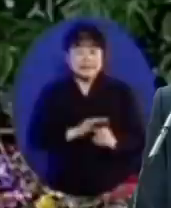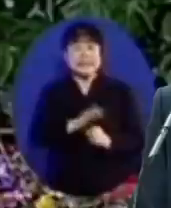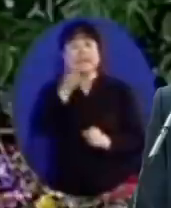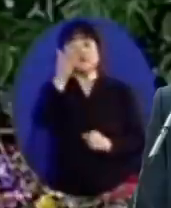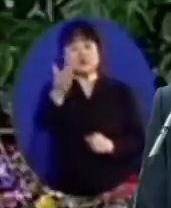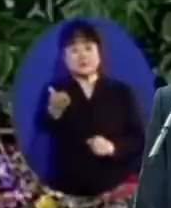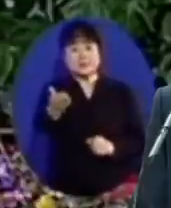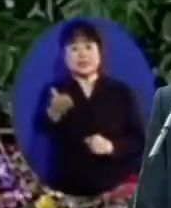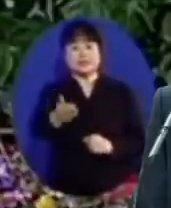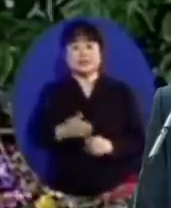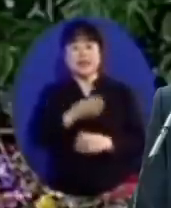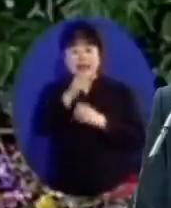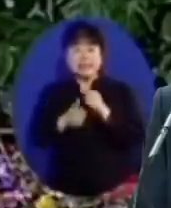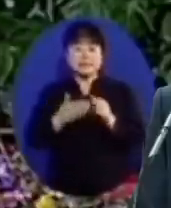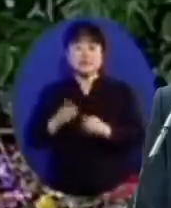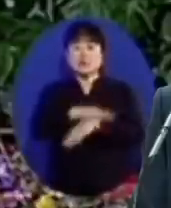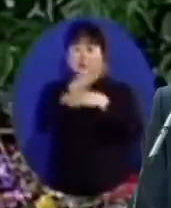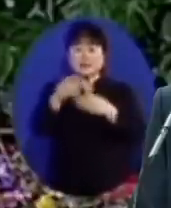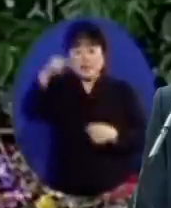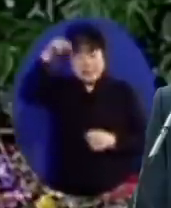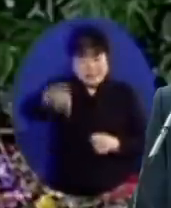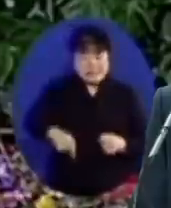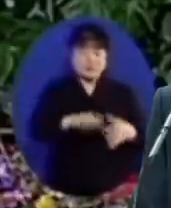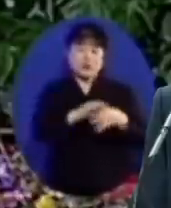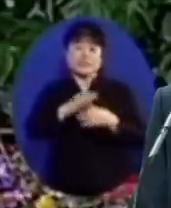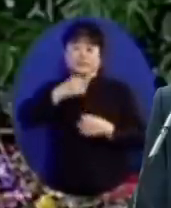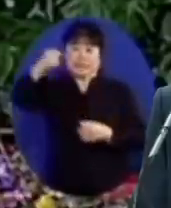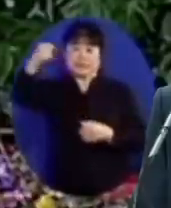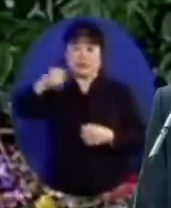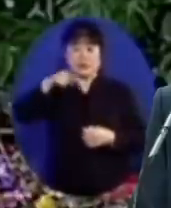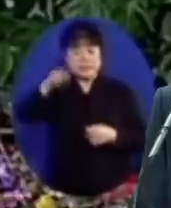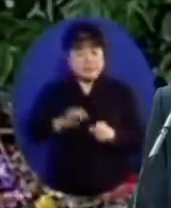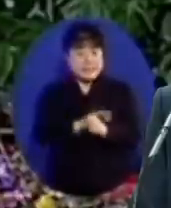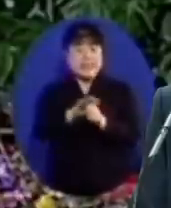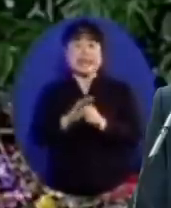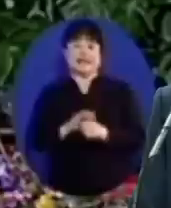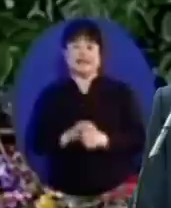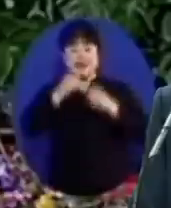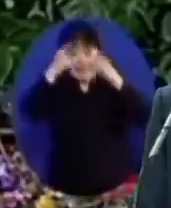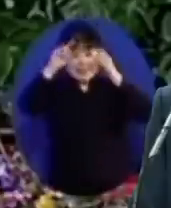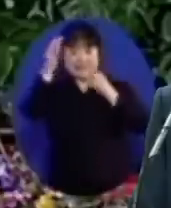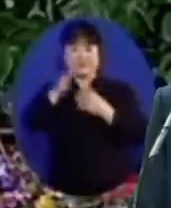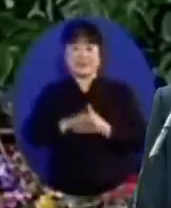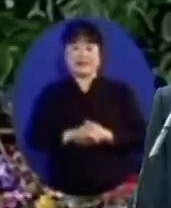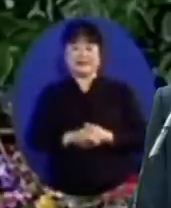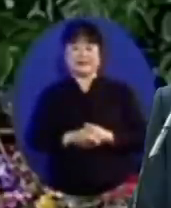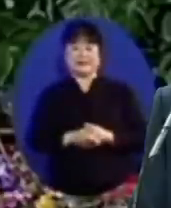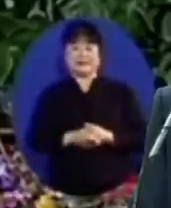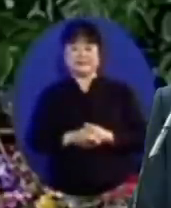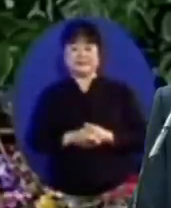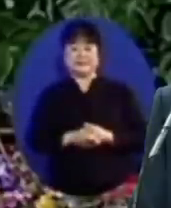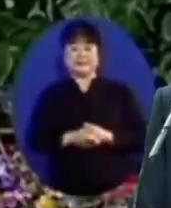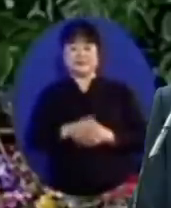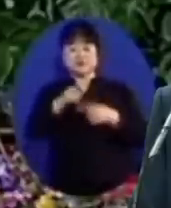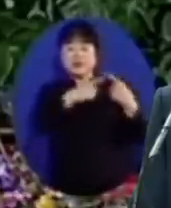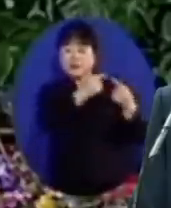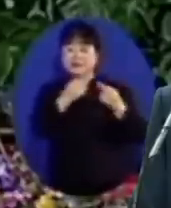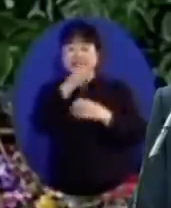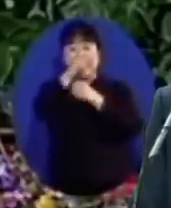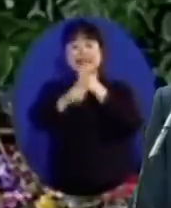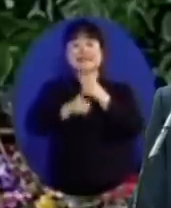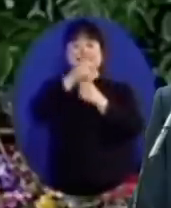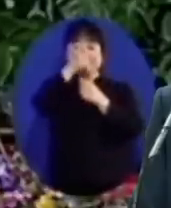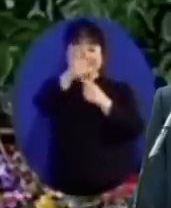주셨습니다. 이처럼 하나님께서 우리 모두에게 깊은 관심을 가지고 깊이 사랑하시는 것을 깨달아야 되는 것입니다. 한번 따라 말씀해 주시죠.